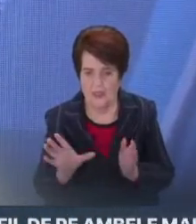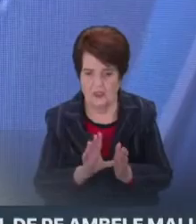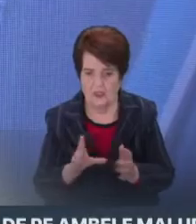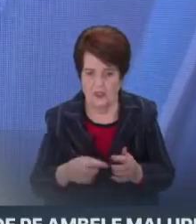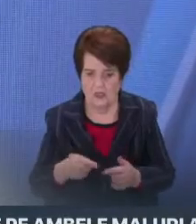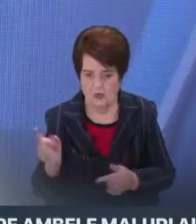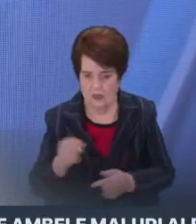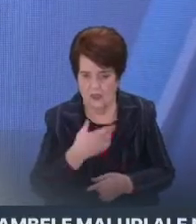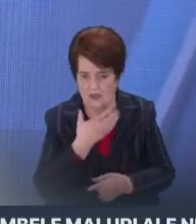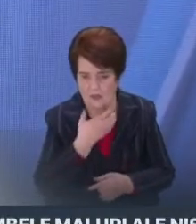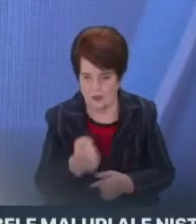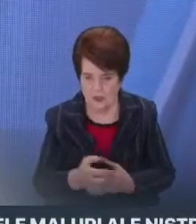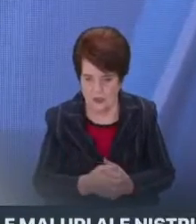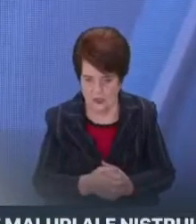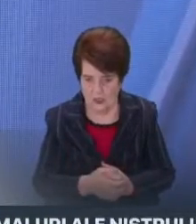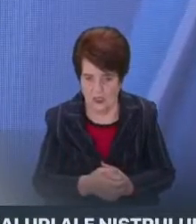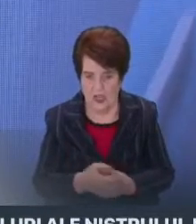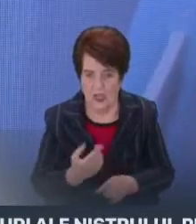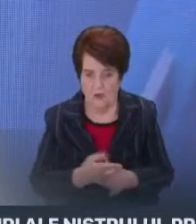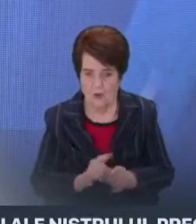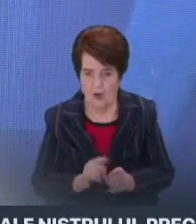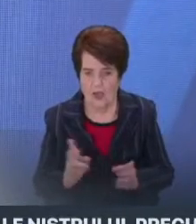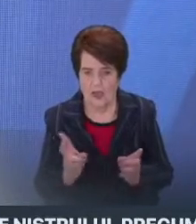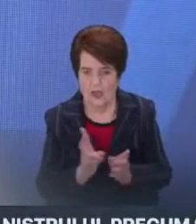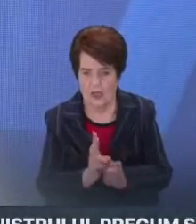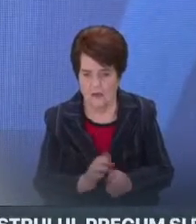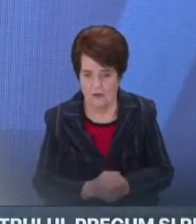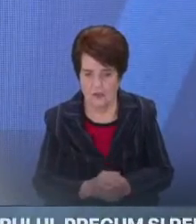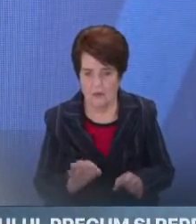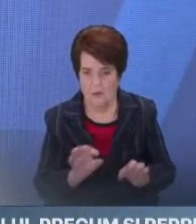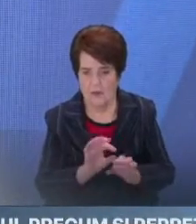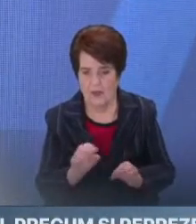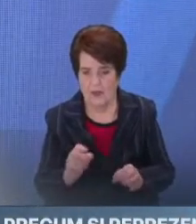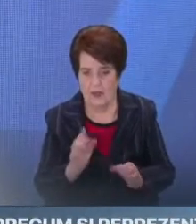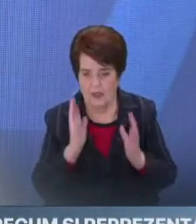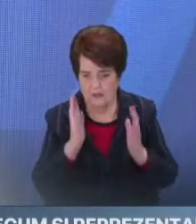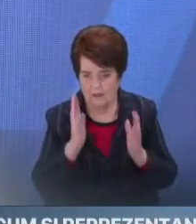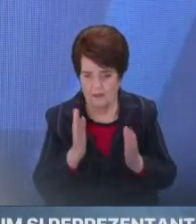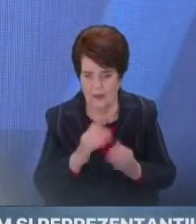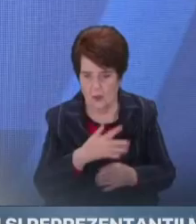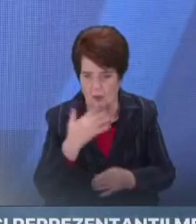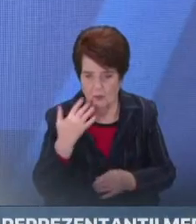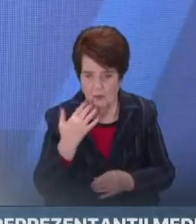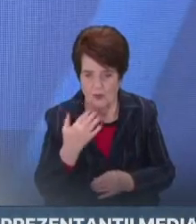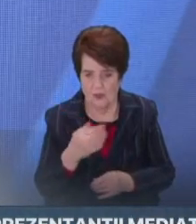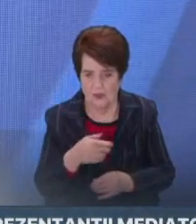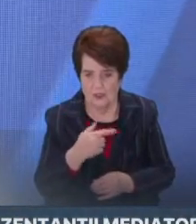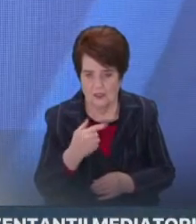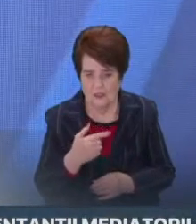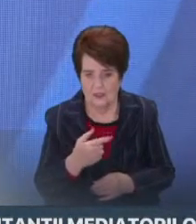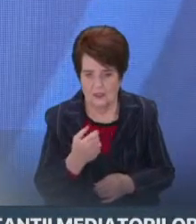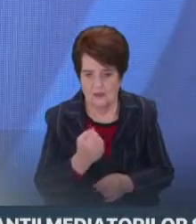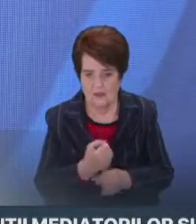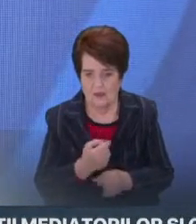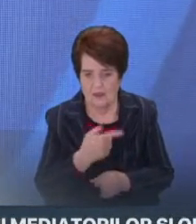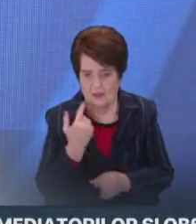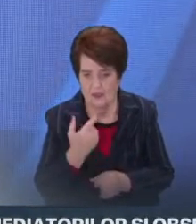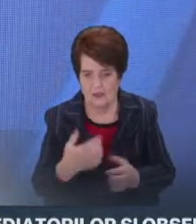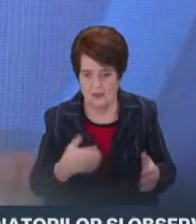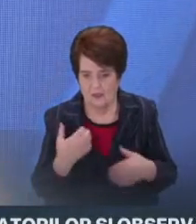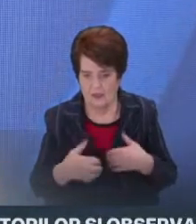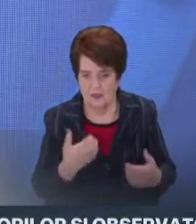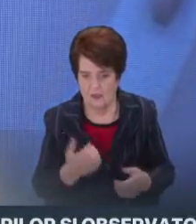cauza deficitului cu care ne confruntăm. Pe rețelele de socializare, unii fac haz de necaz, pot să spun așa, și